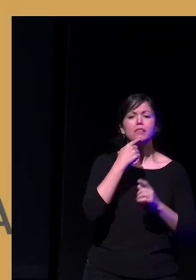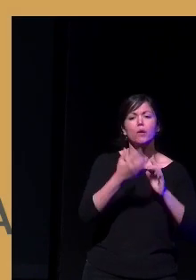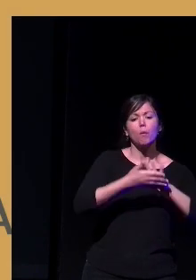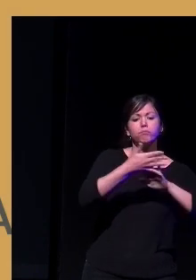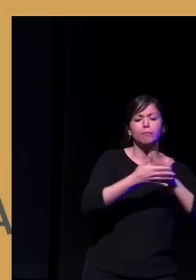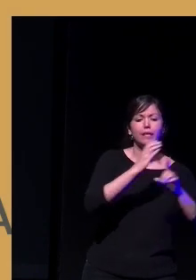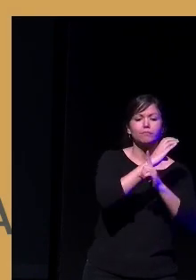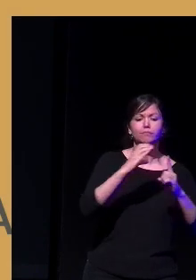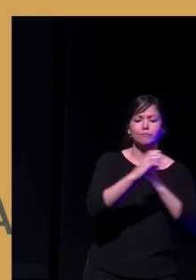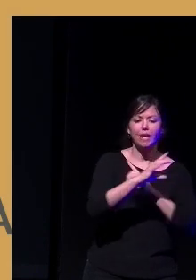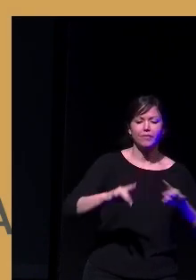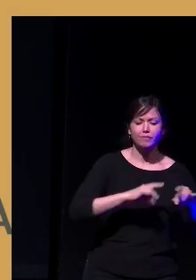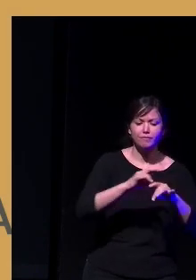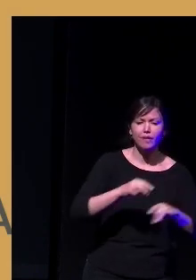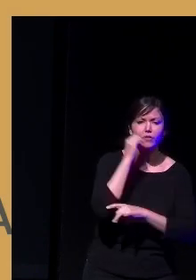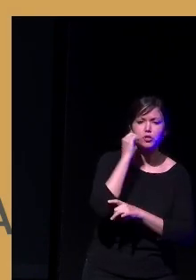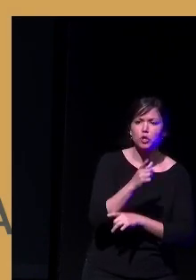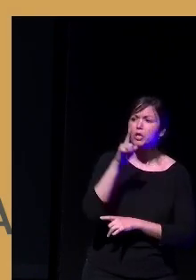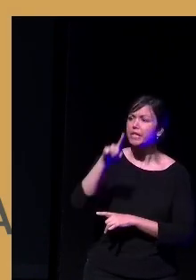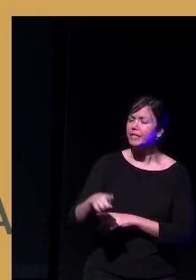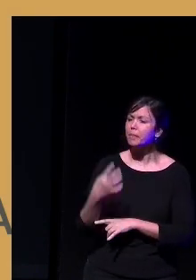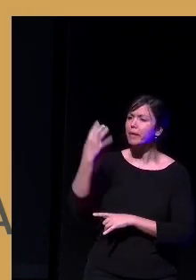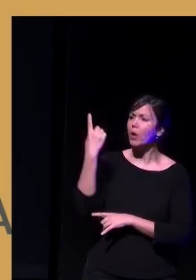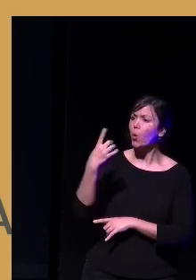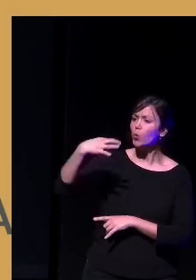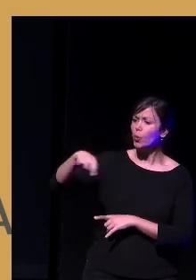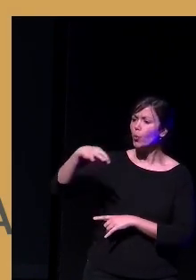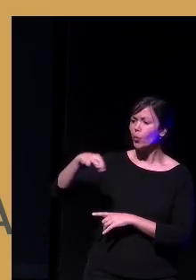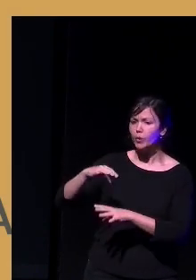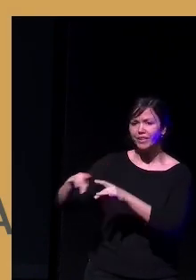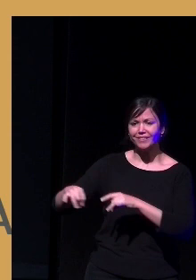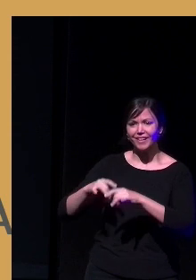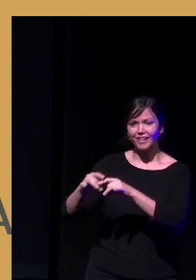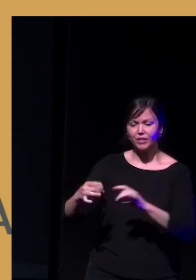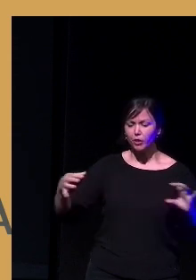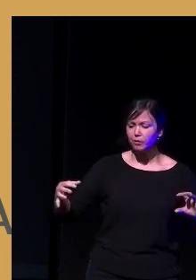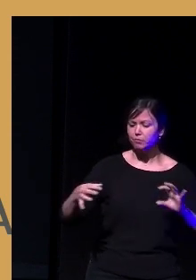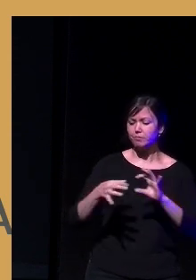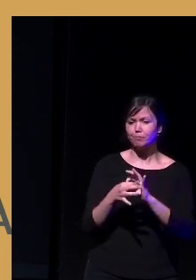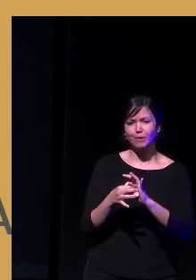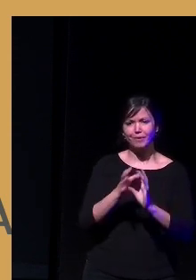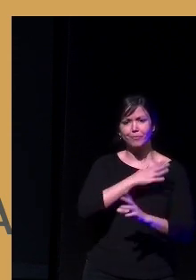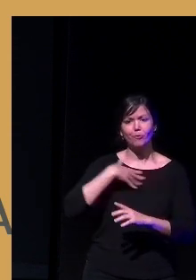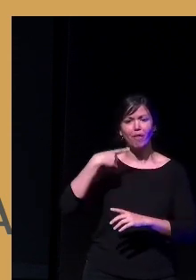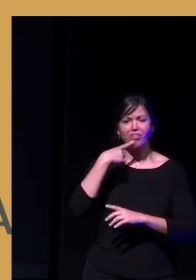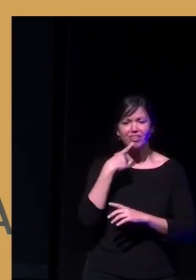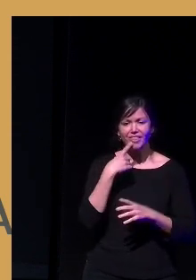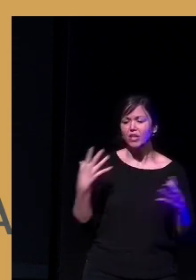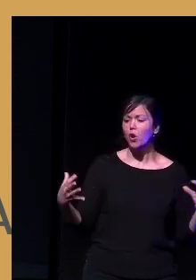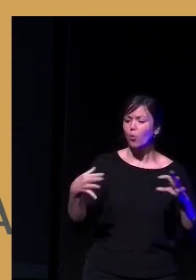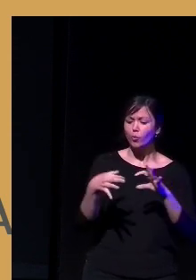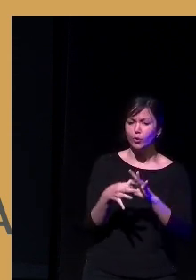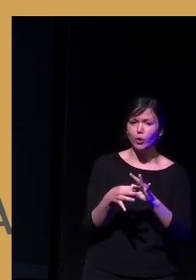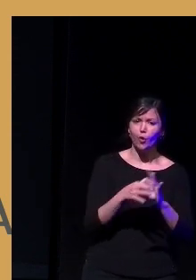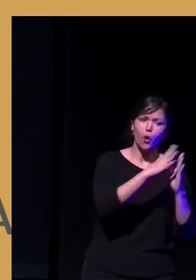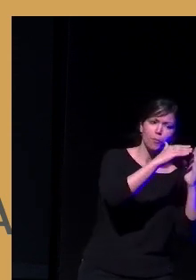de la província de Girona però també parlen d'un únic territori presentat per una textura rugosa simbolitzant la unió d'aquest territori